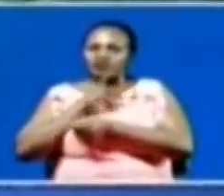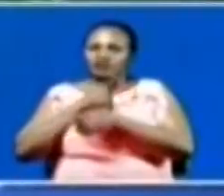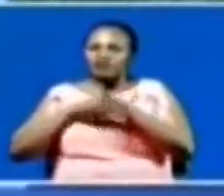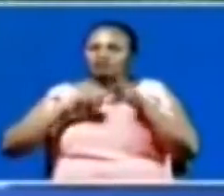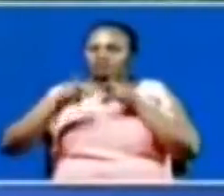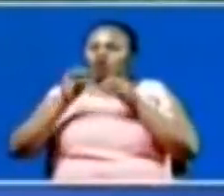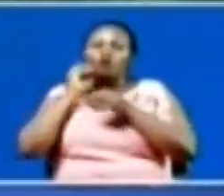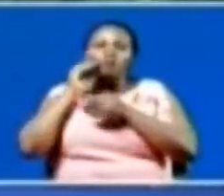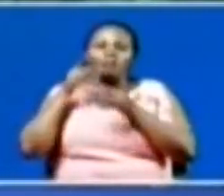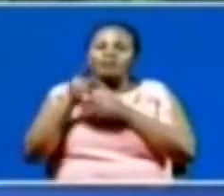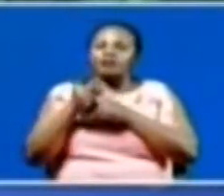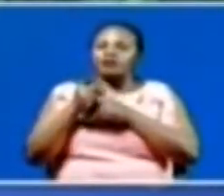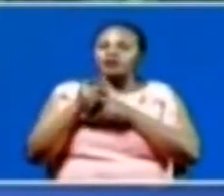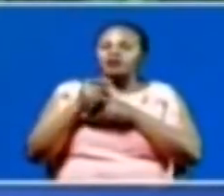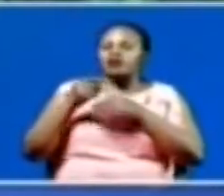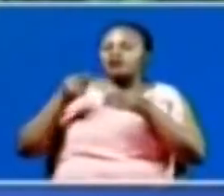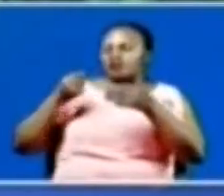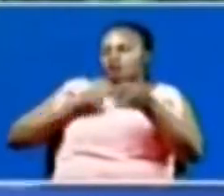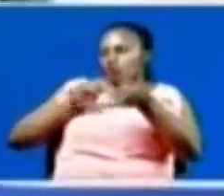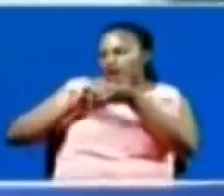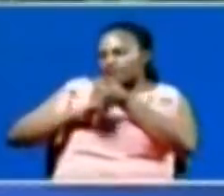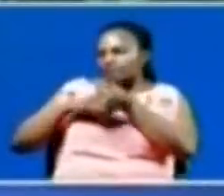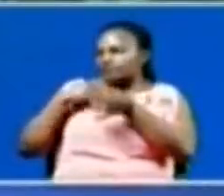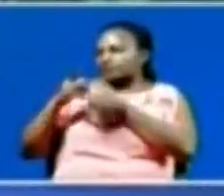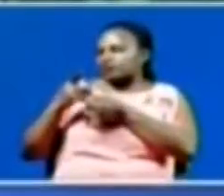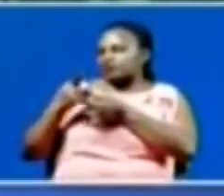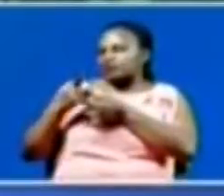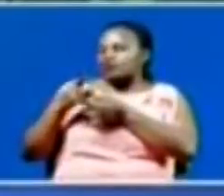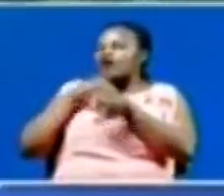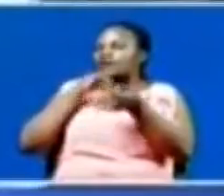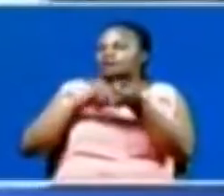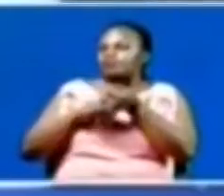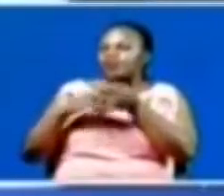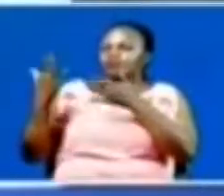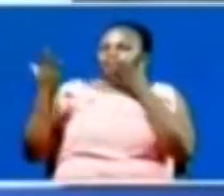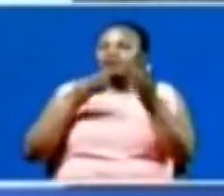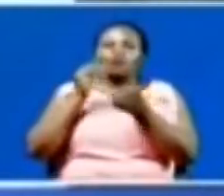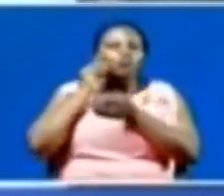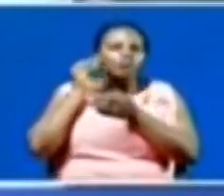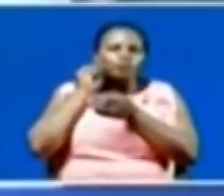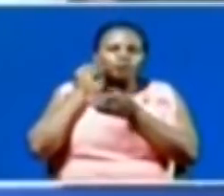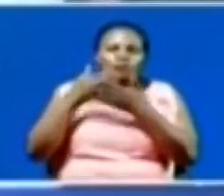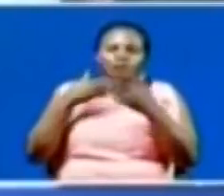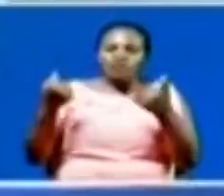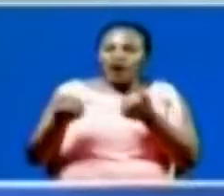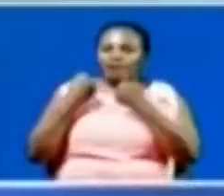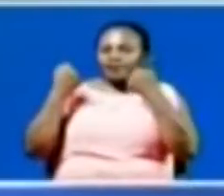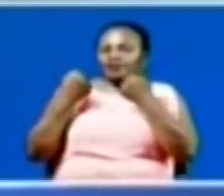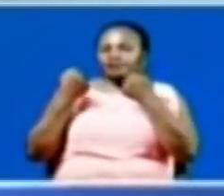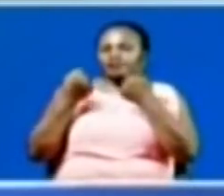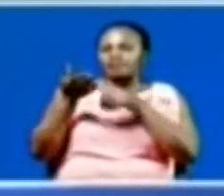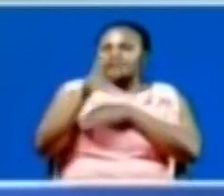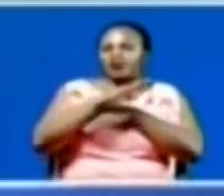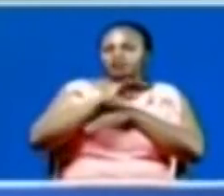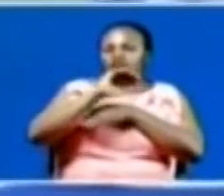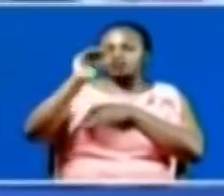alipokimbilia nyumbani. Mkewe Fauzia Kamto akadai kuwa mumewe alikuwa amemleta nyumbani kabla ya kisa hicho na kurejea